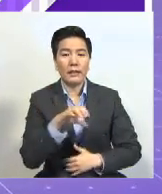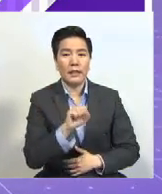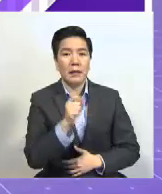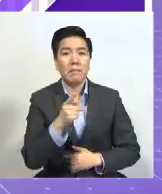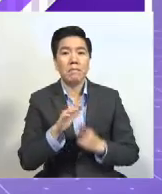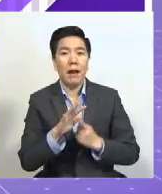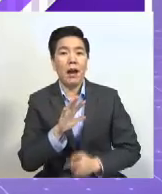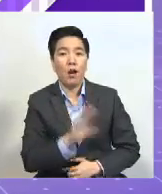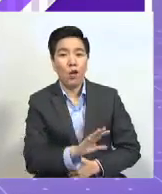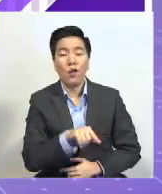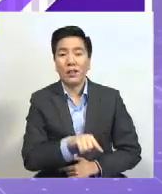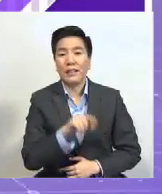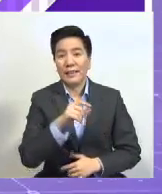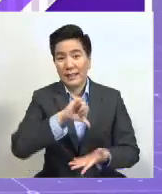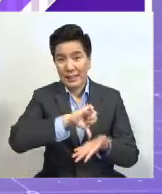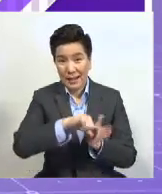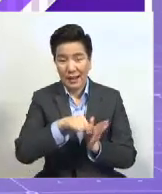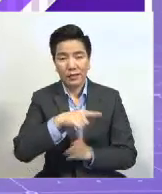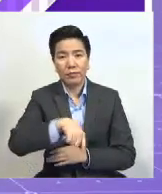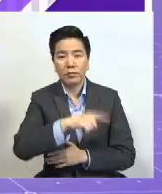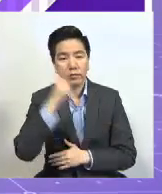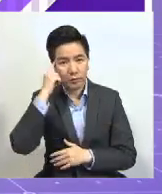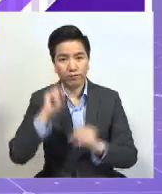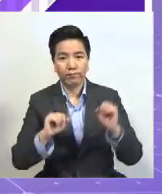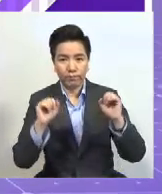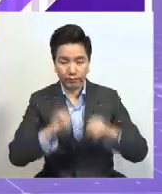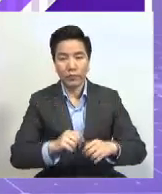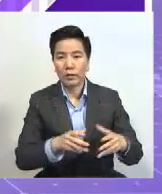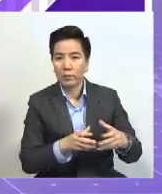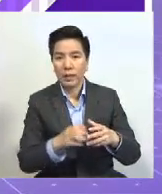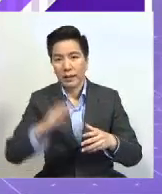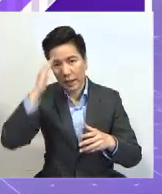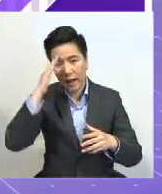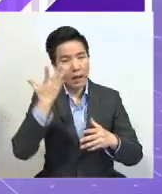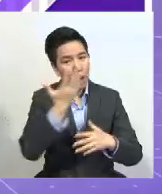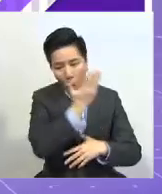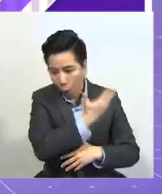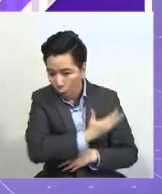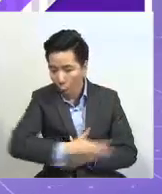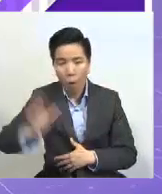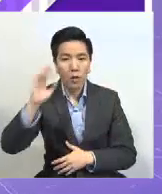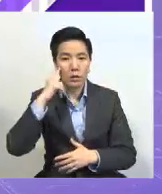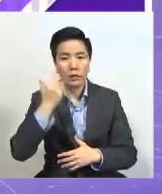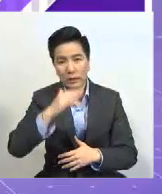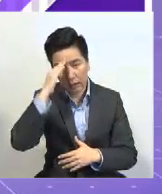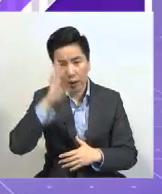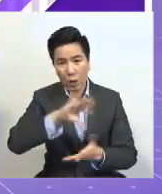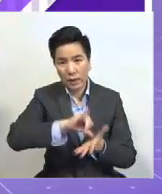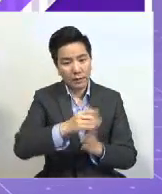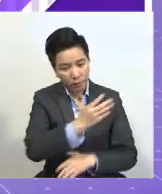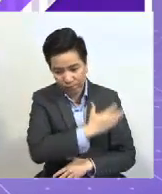อิหร่านก็ให้ฉันทามติว่าให้เอาทหารต่างประเทศออกไปนะครับอิหร่